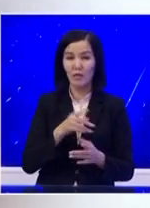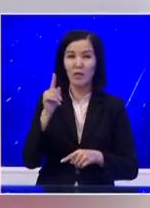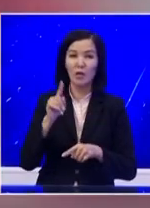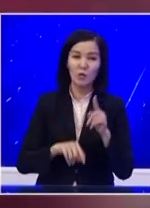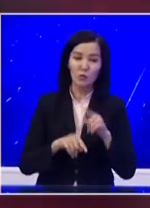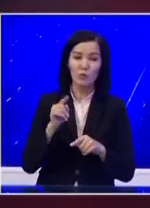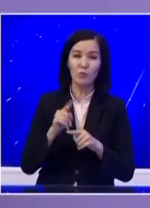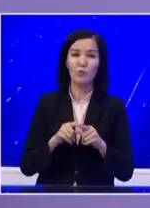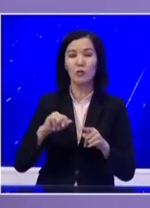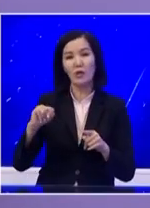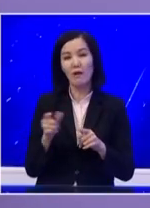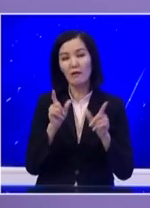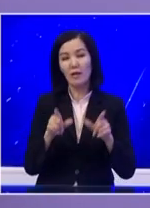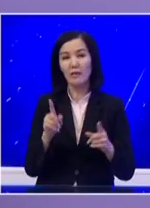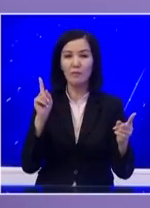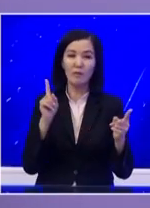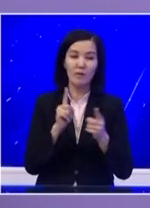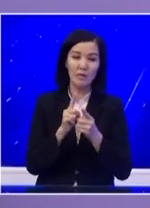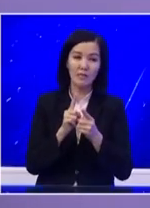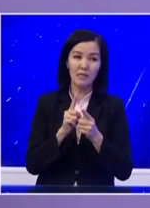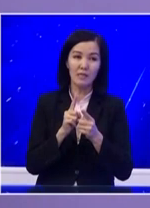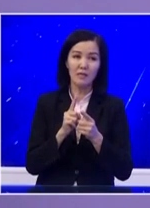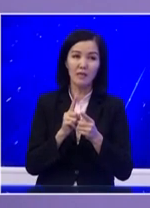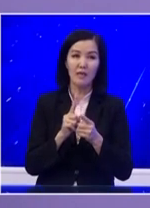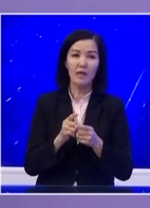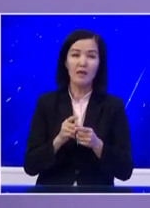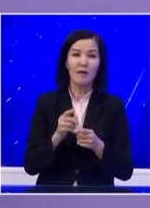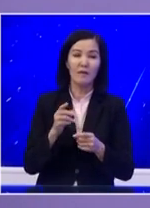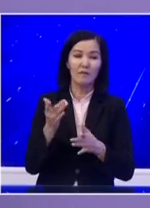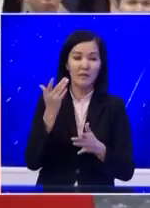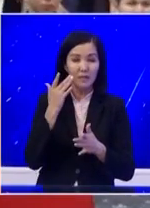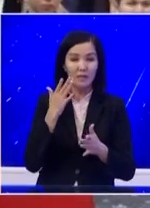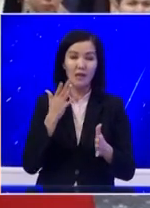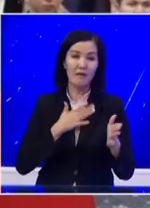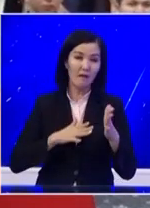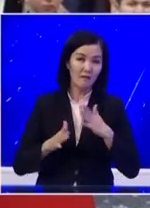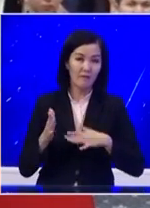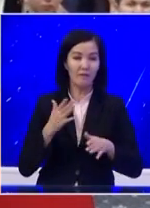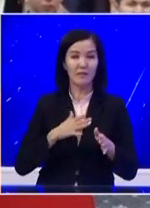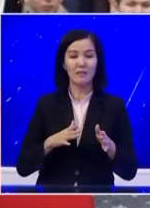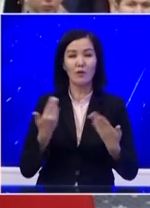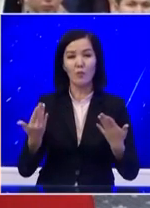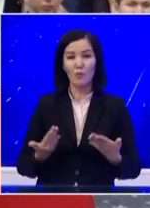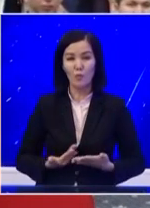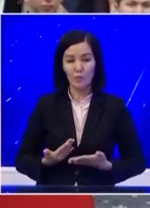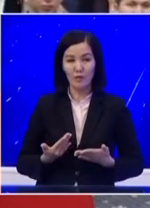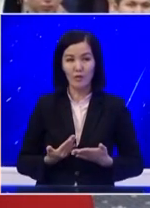кездескен адамына шырайлы шуағын шаша жүрді. Әр уақыт еңсені езгілеген мұңмен өмір сүруге болмайтынын